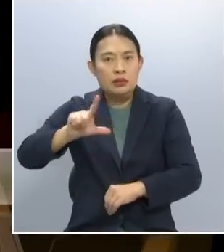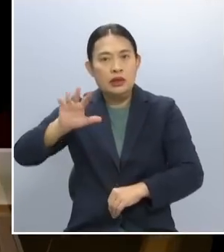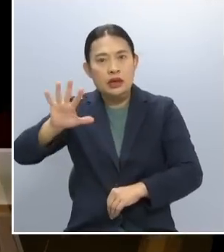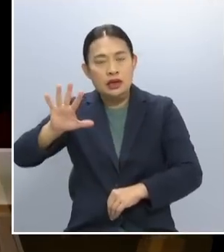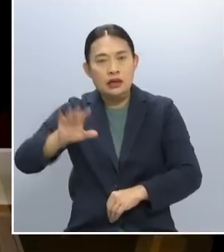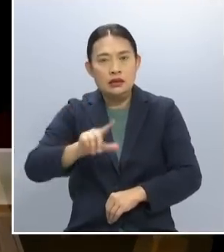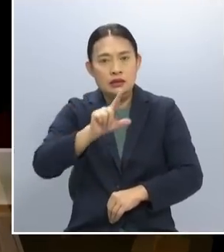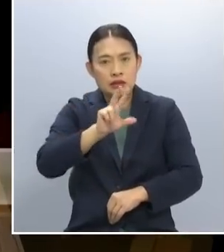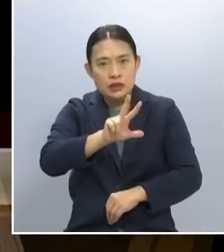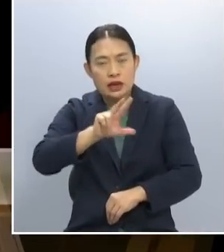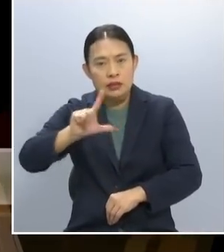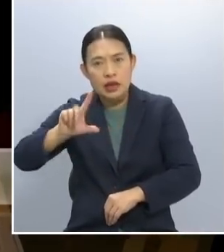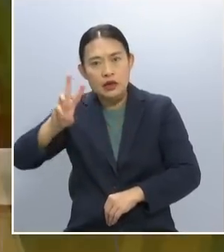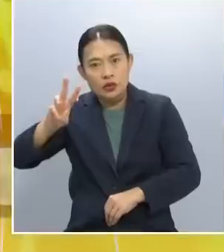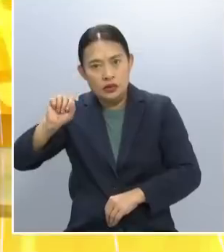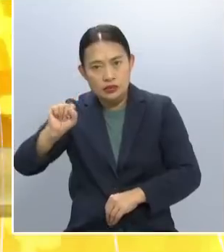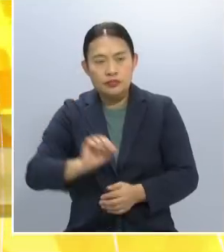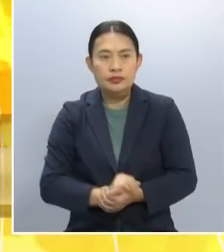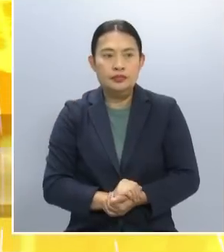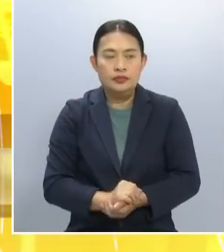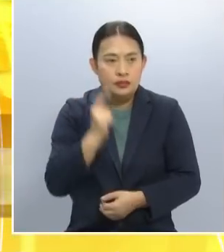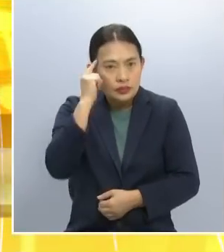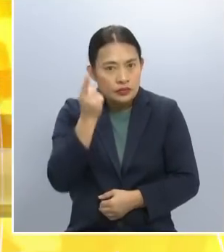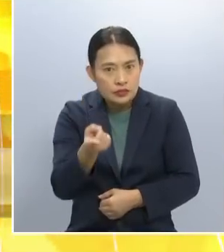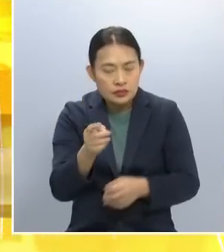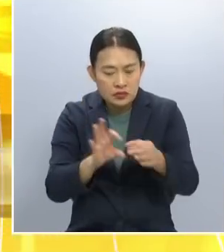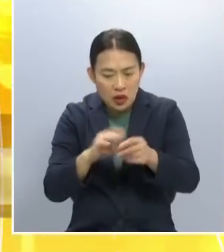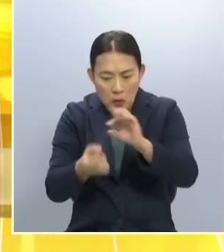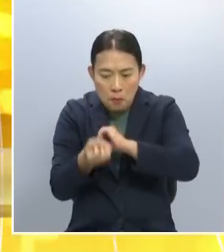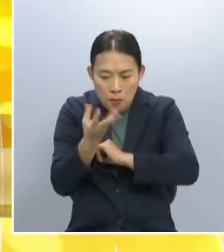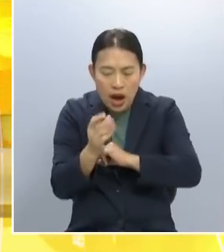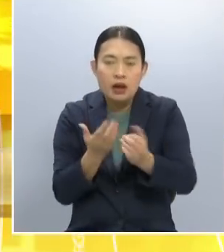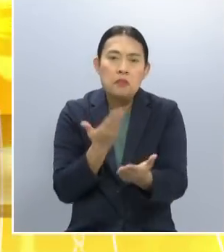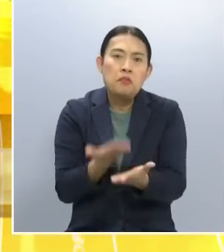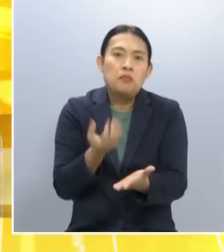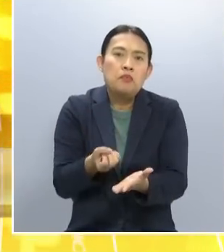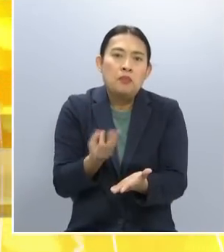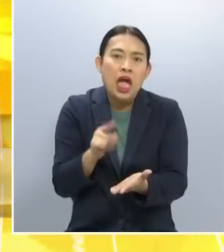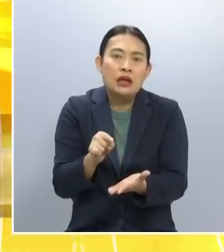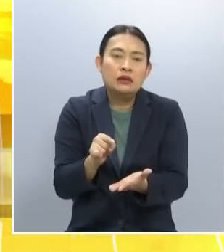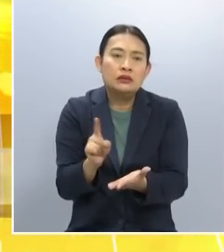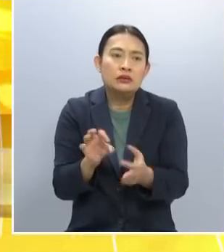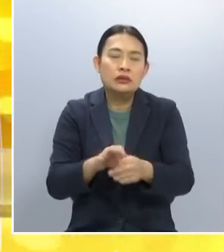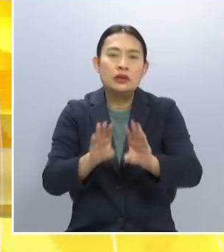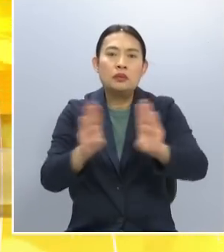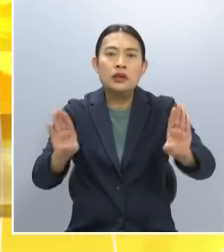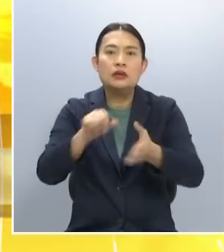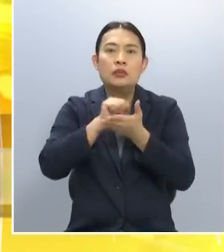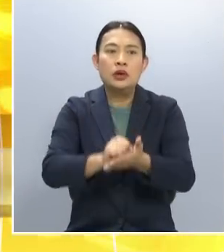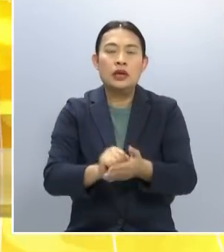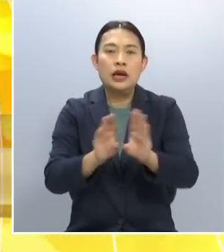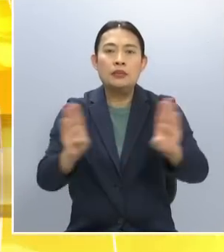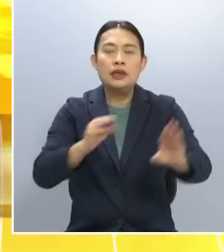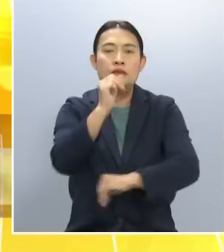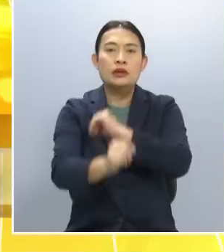คะน่าจะทำ New Highของเราที่จ่ายค่าไฟแพงที่สุดจากที่เปิดให้บริการมา 43ปีค่ะ